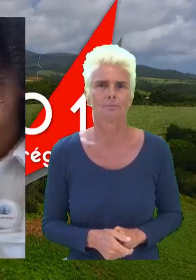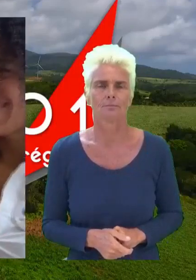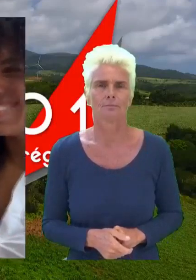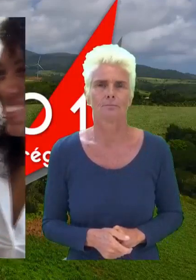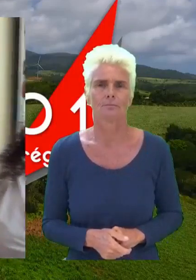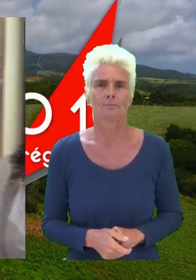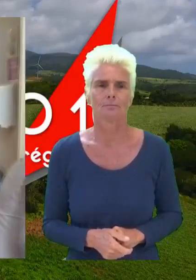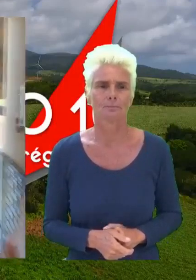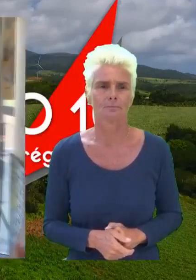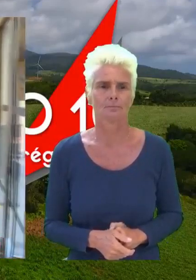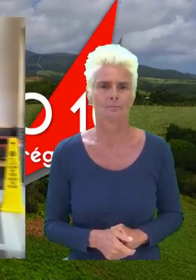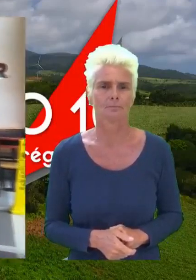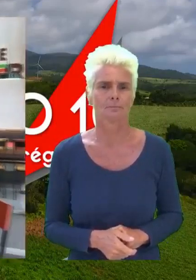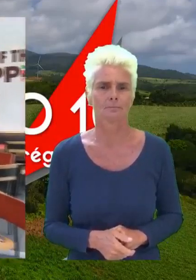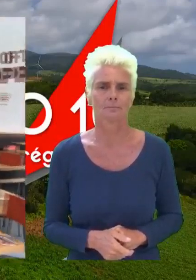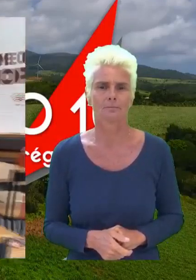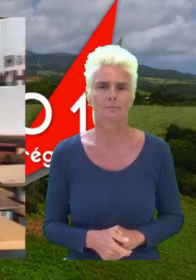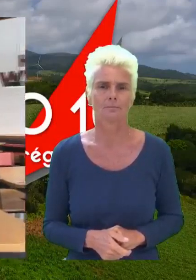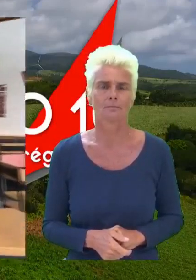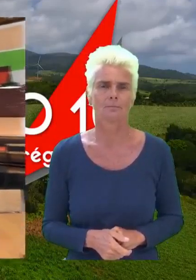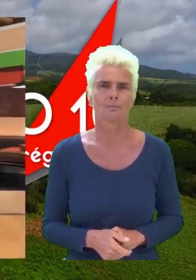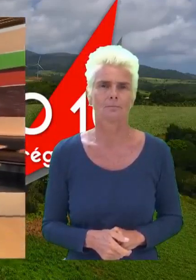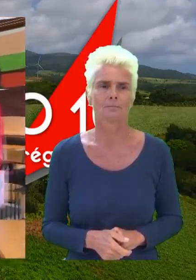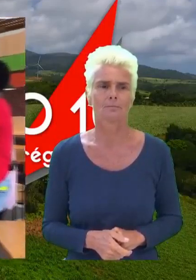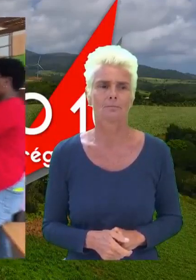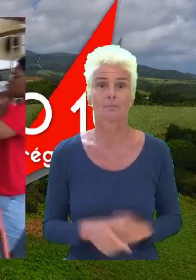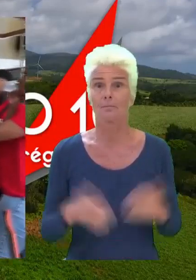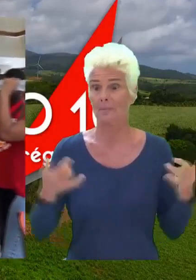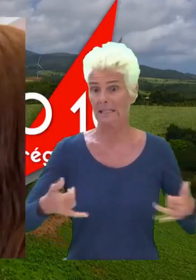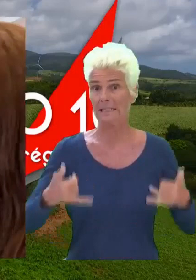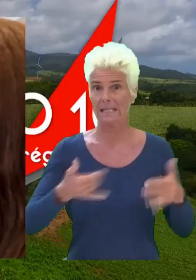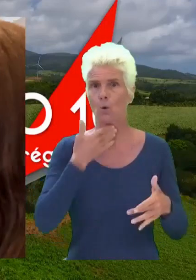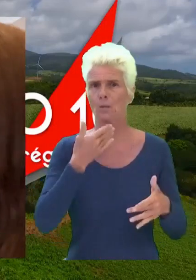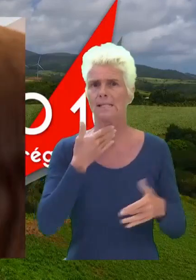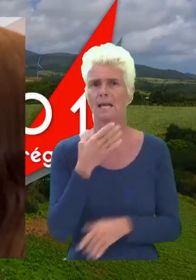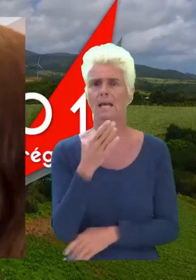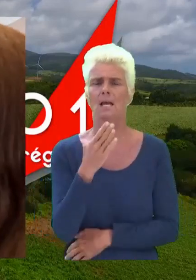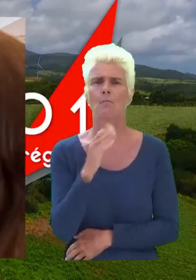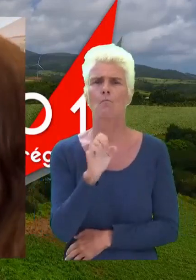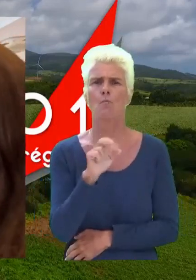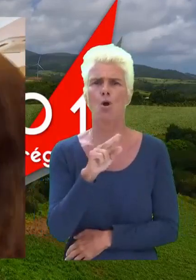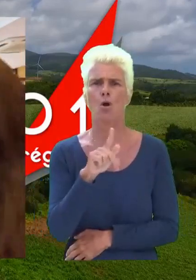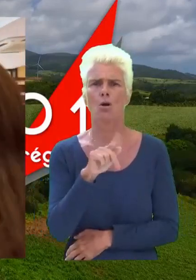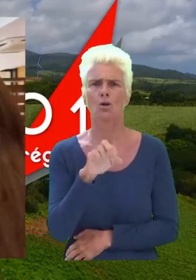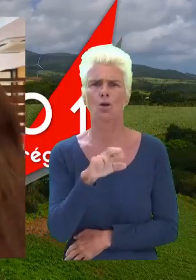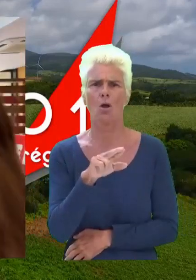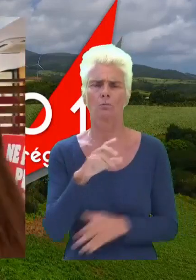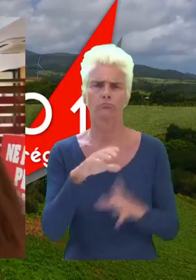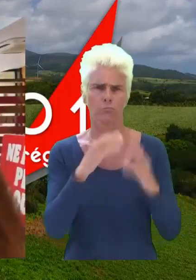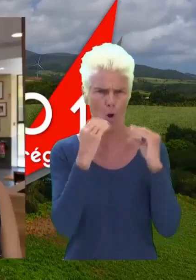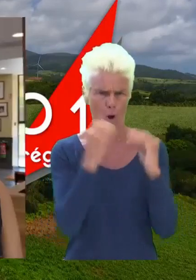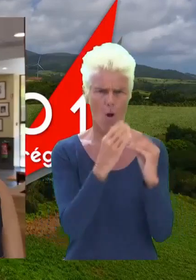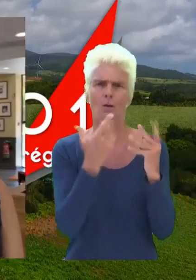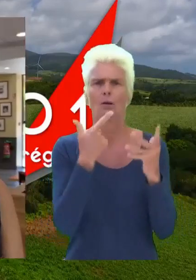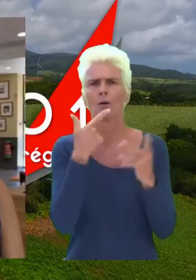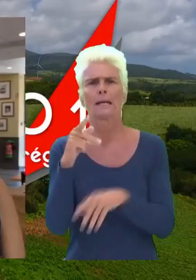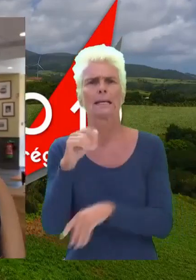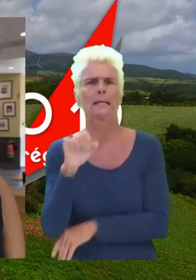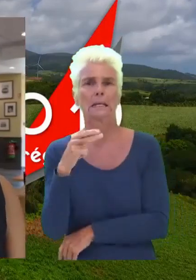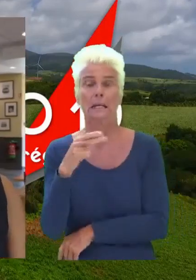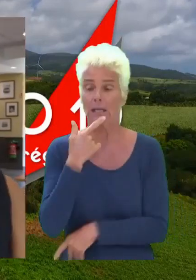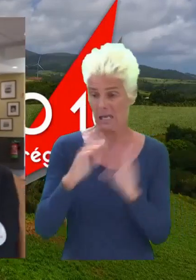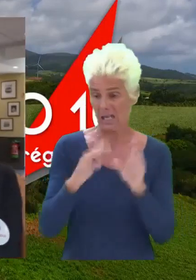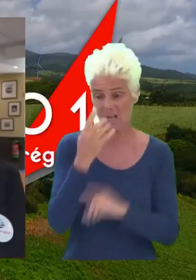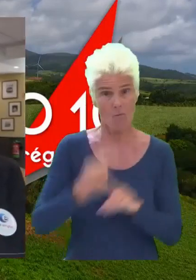Dee en effet au Burger King du gasier où se déroule actuellement la 4e session de recrutement